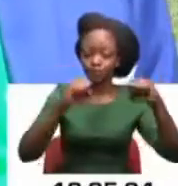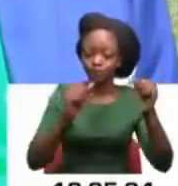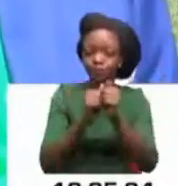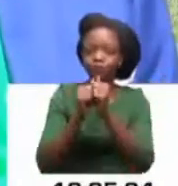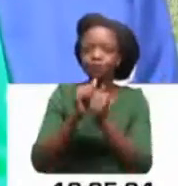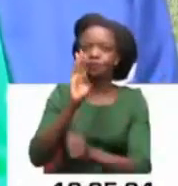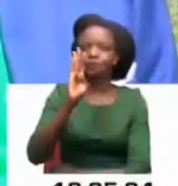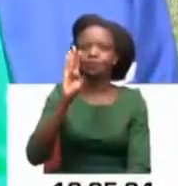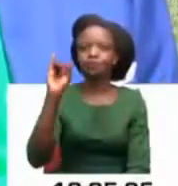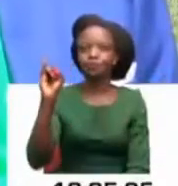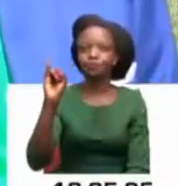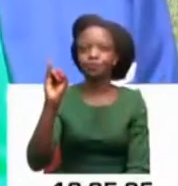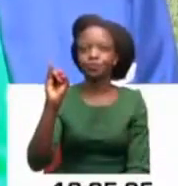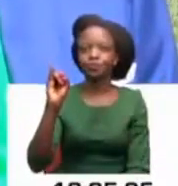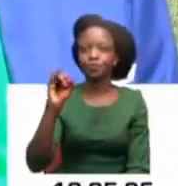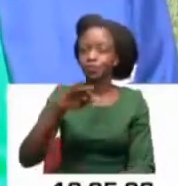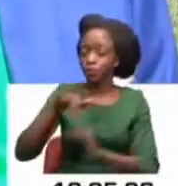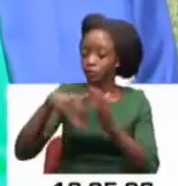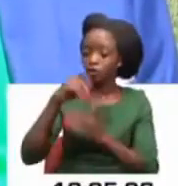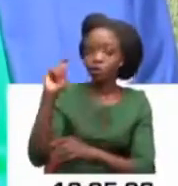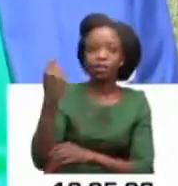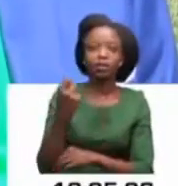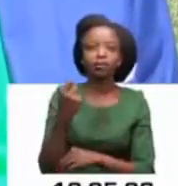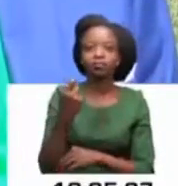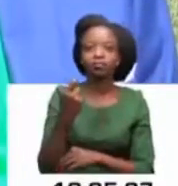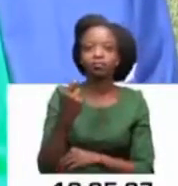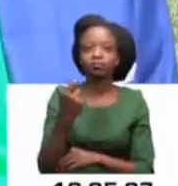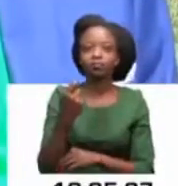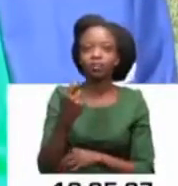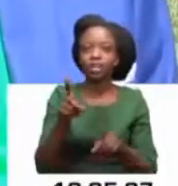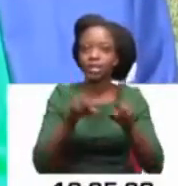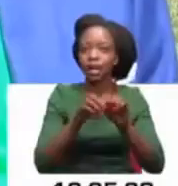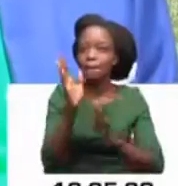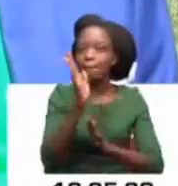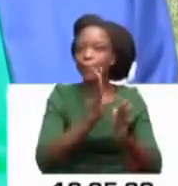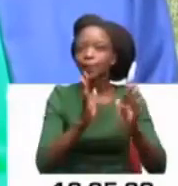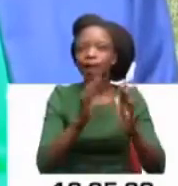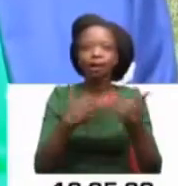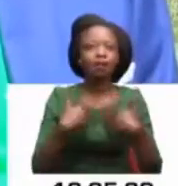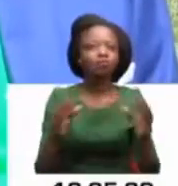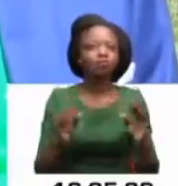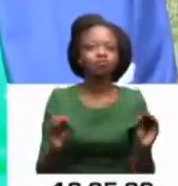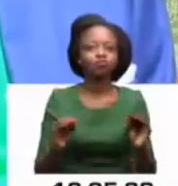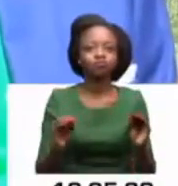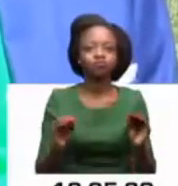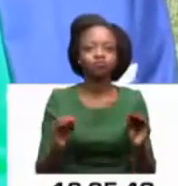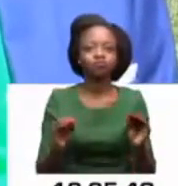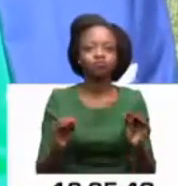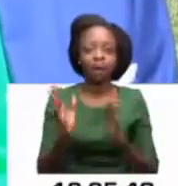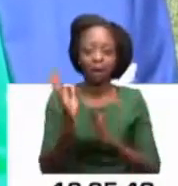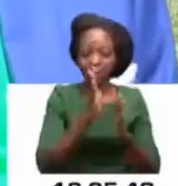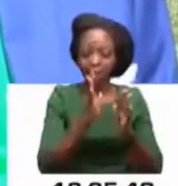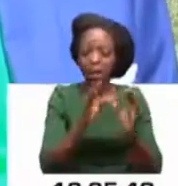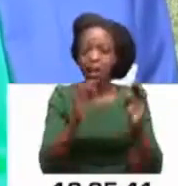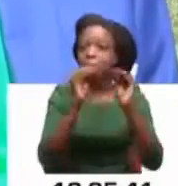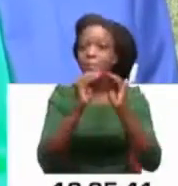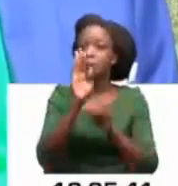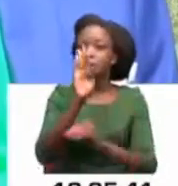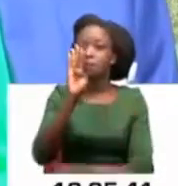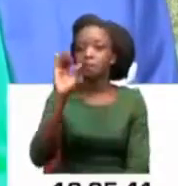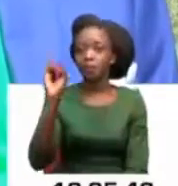BBI ambayo si kila Mkenya anaenda, na hakuna mpangilio ya kupanga ile kamati ya